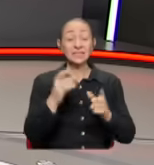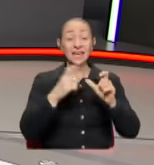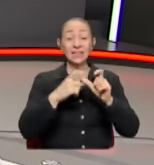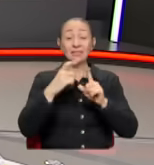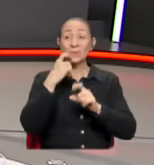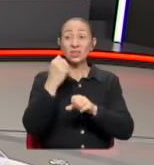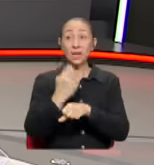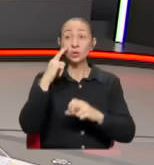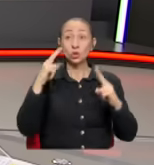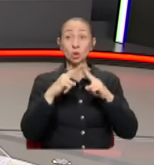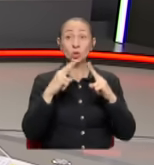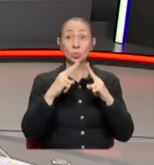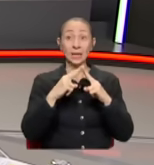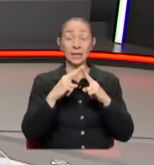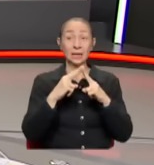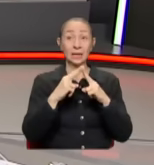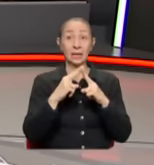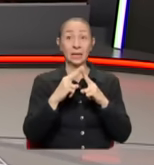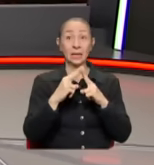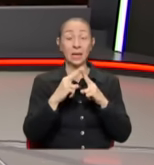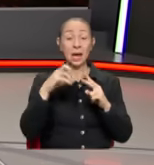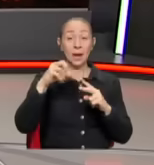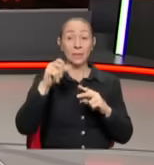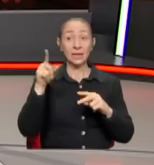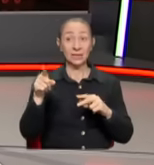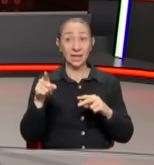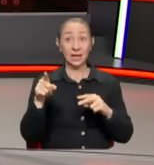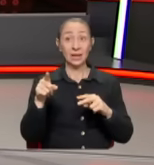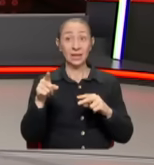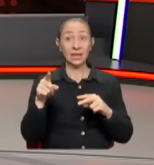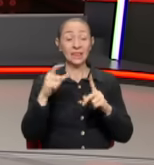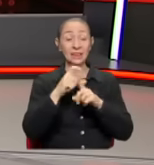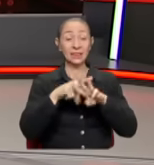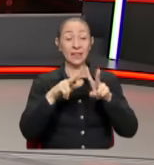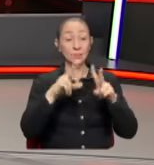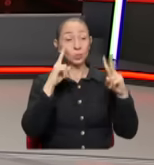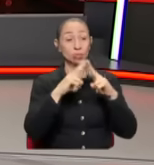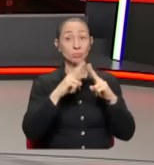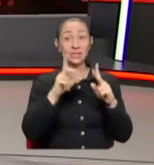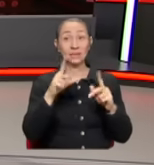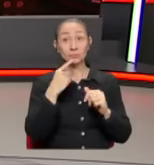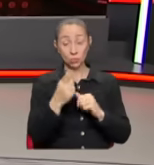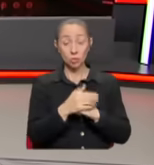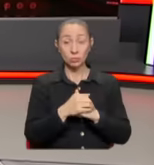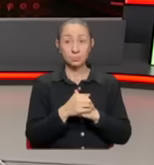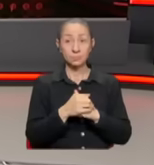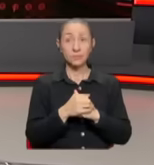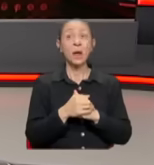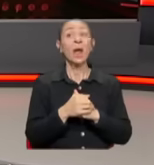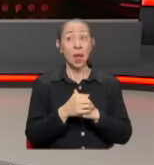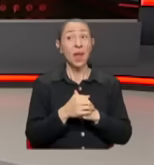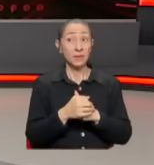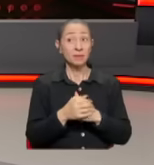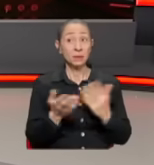Selahattin Demirtaş'la görüşmeleri meşru, AK Parti ile DEM Partisi'nin diyor.